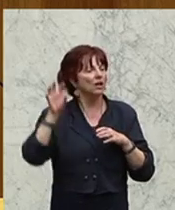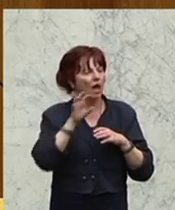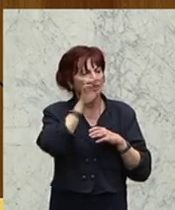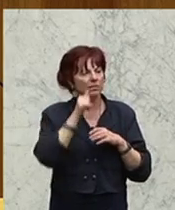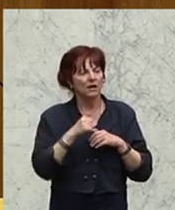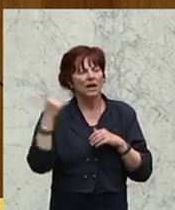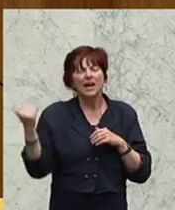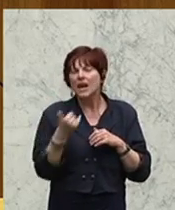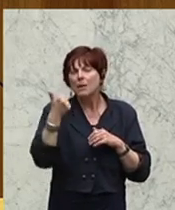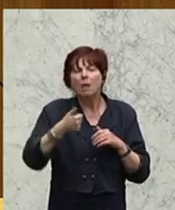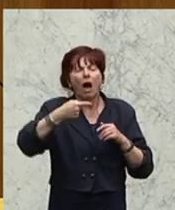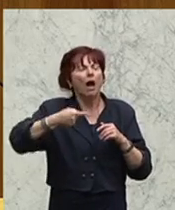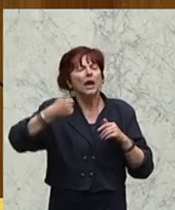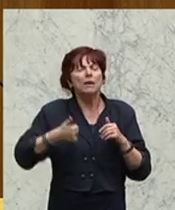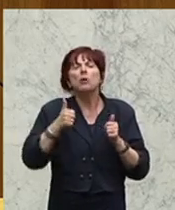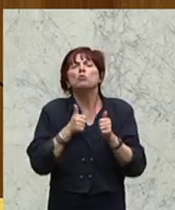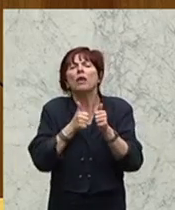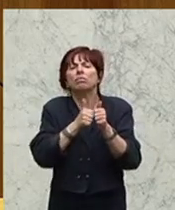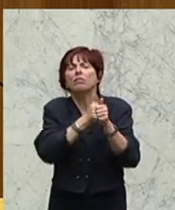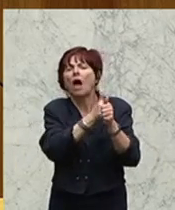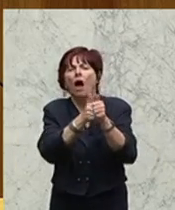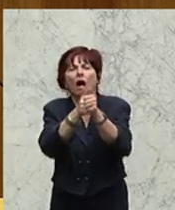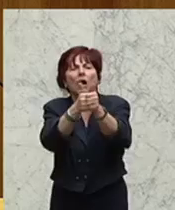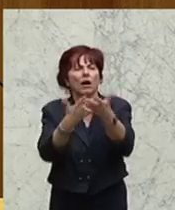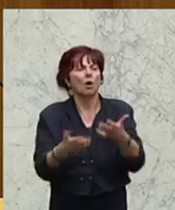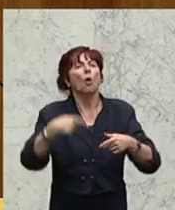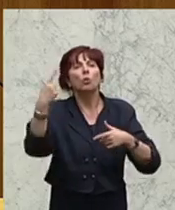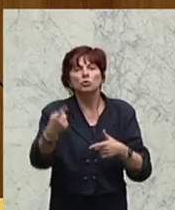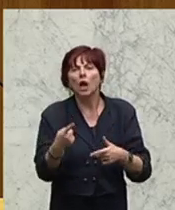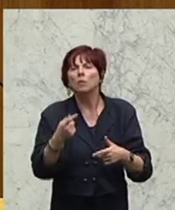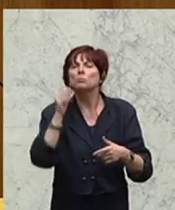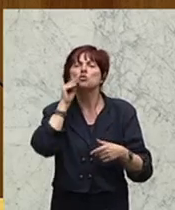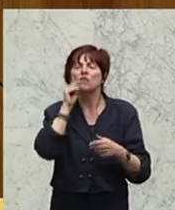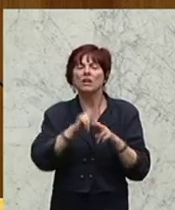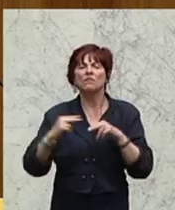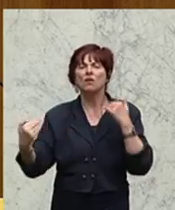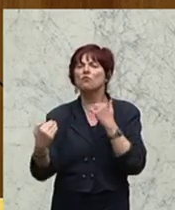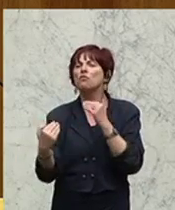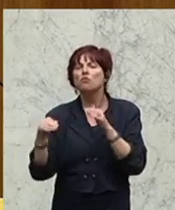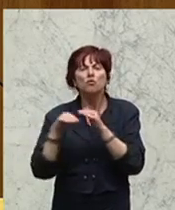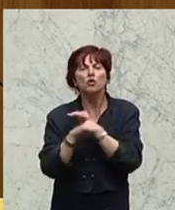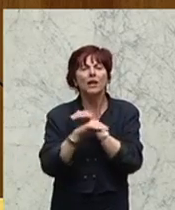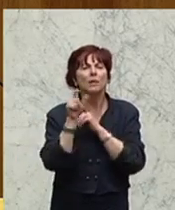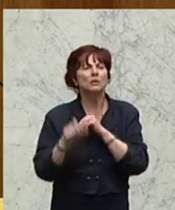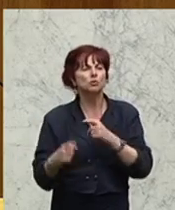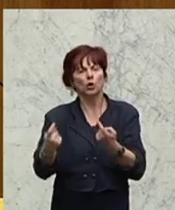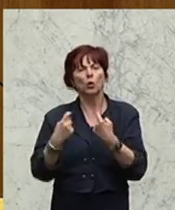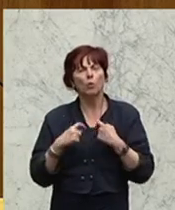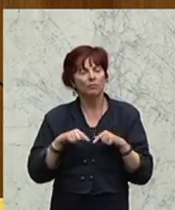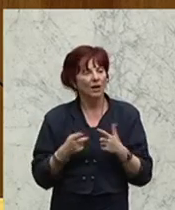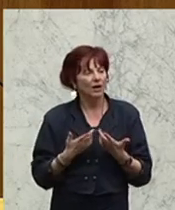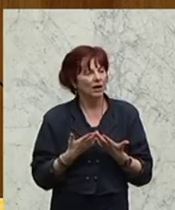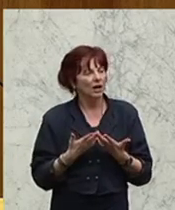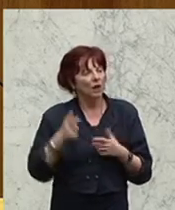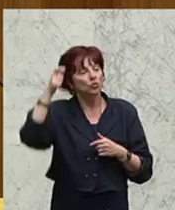Ukraine, Syrien etc. Wir hupfen überall nach und beschweren uns dann, wenn Flüchtlinge kommen. Ja, Ja, wir verkennen doch total die Relationen.